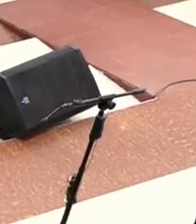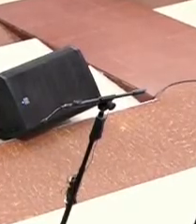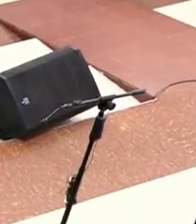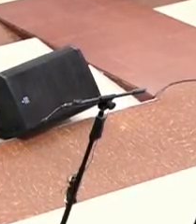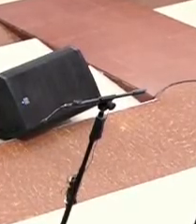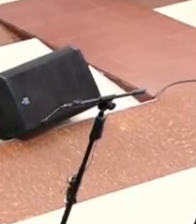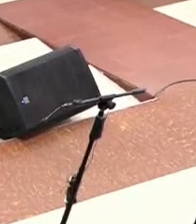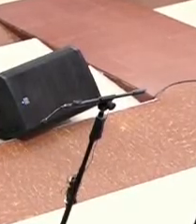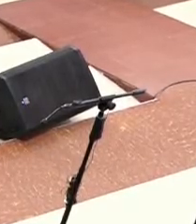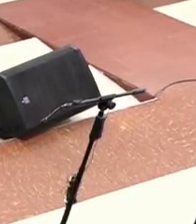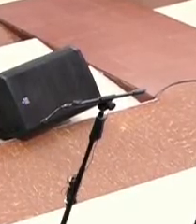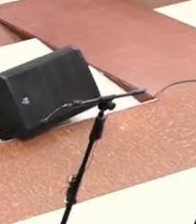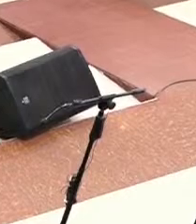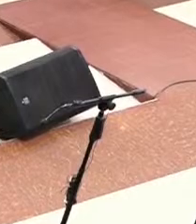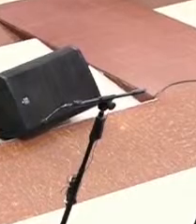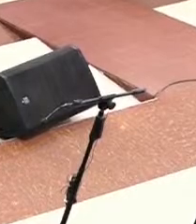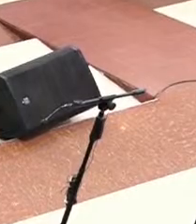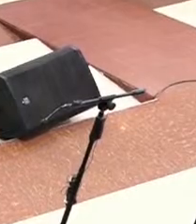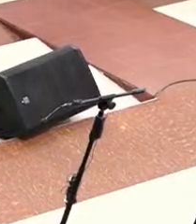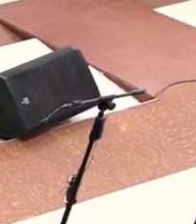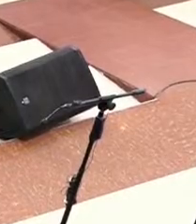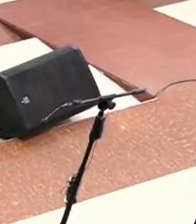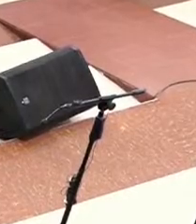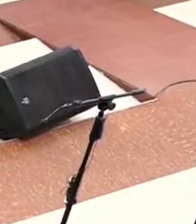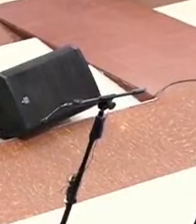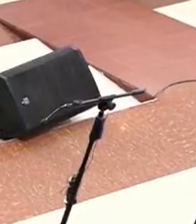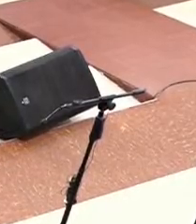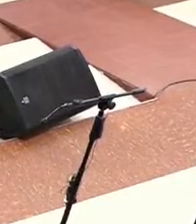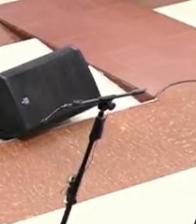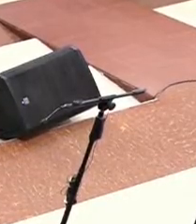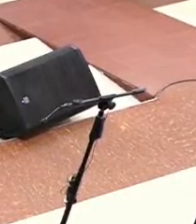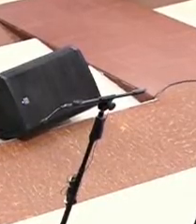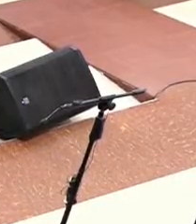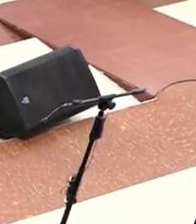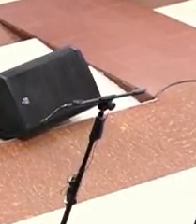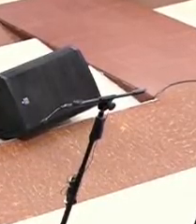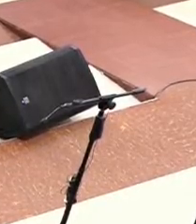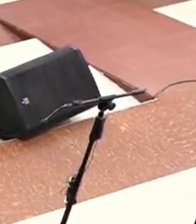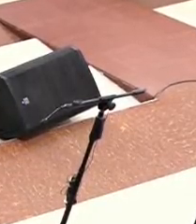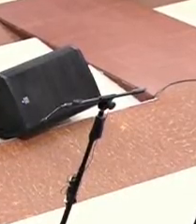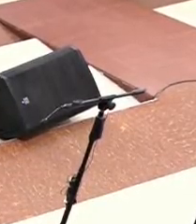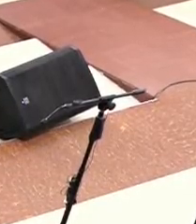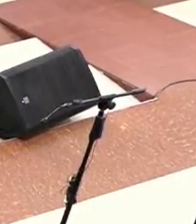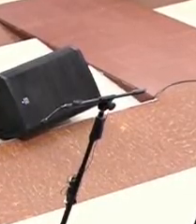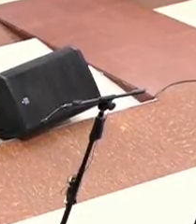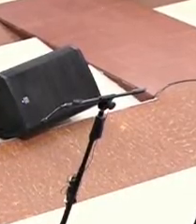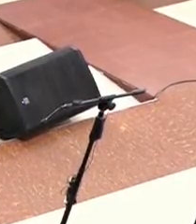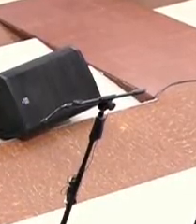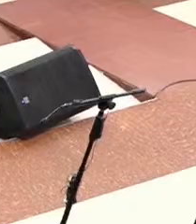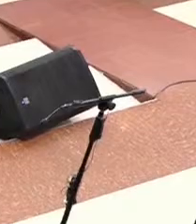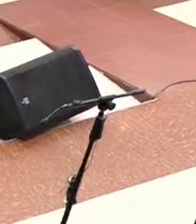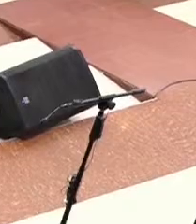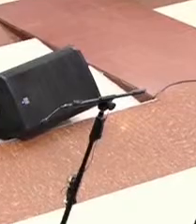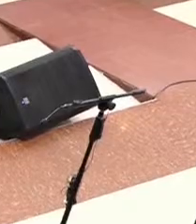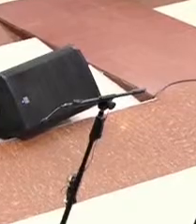Nitaamini Hata usinijibu yo Hata usinijibu